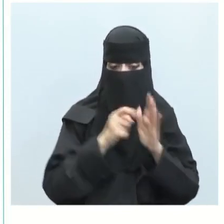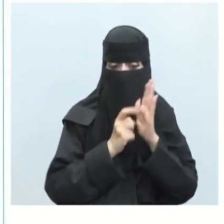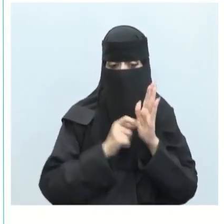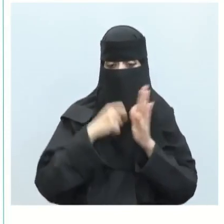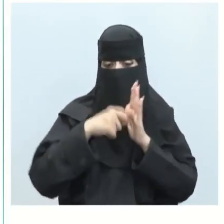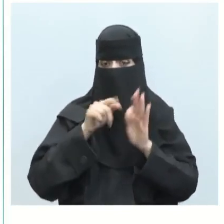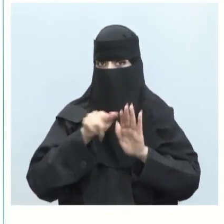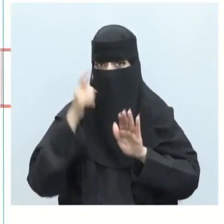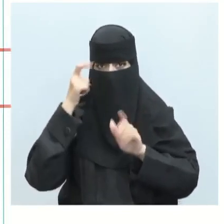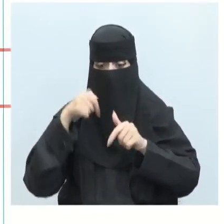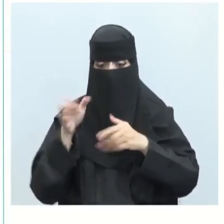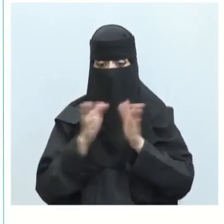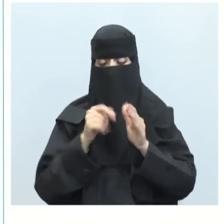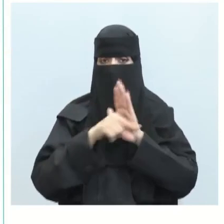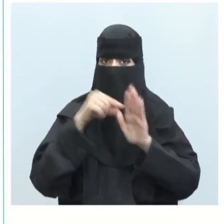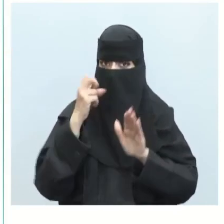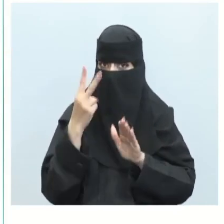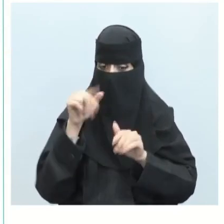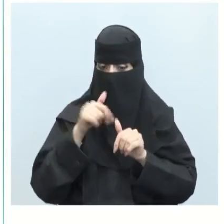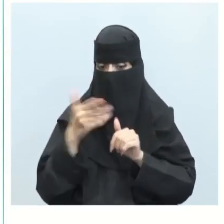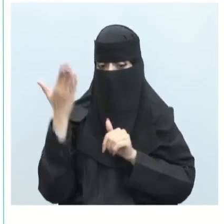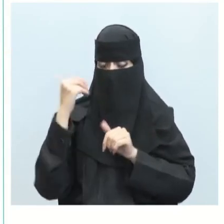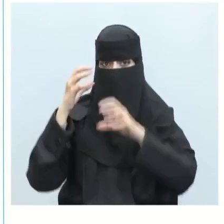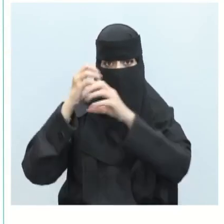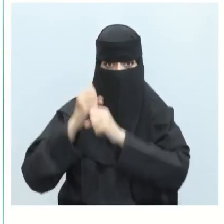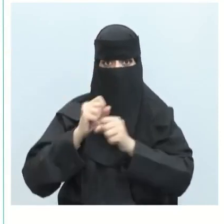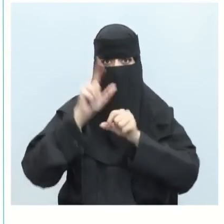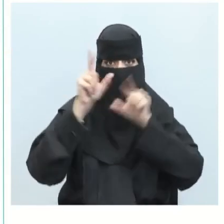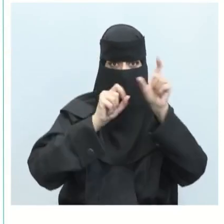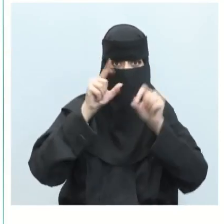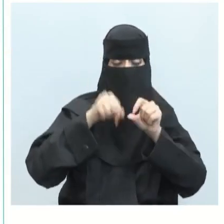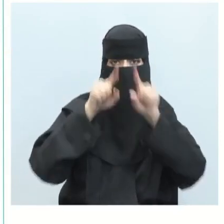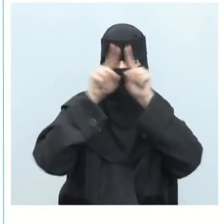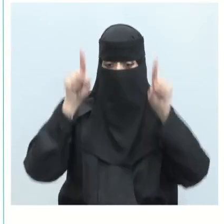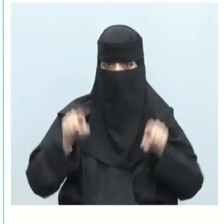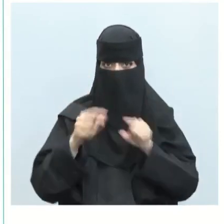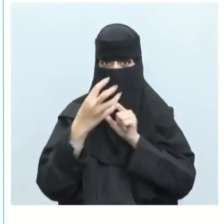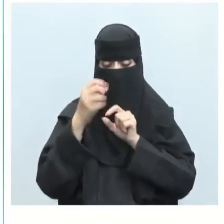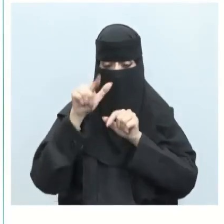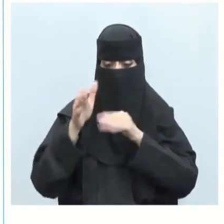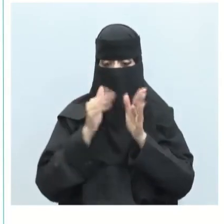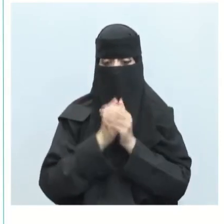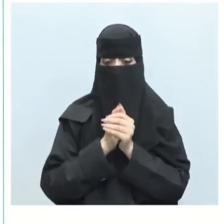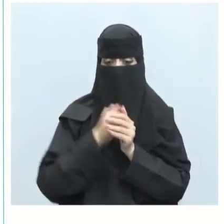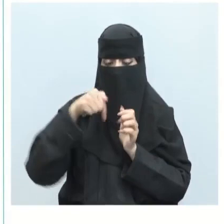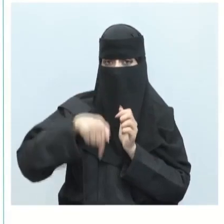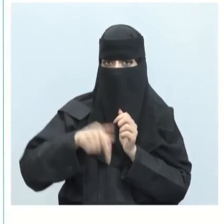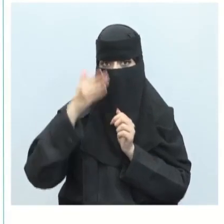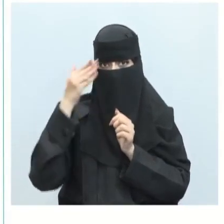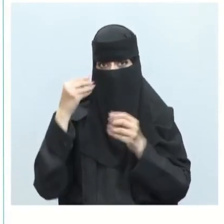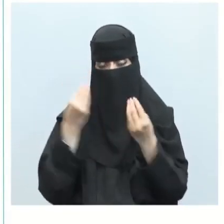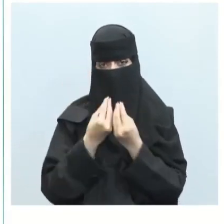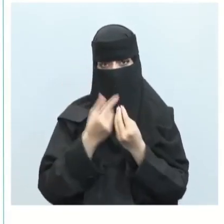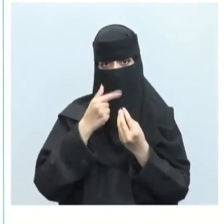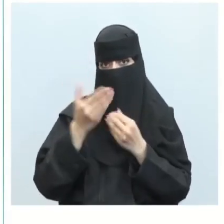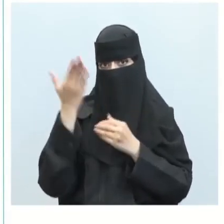التشغيل كذلك تعرفنا في الدروس السابقه على امن الشبكات والويب نراجع معا ما